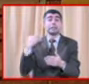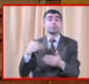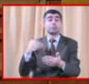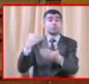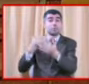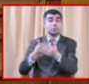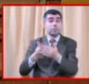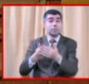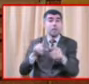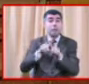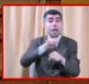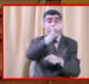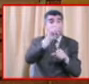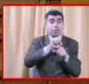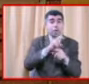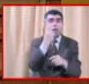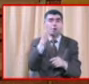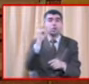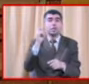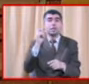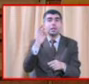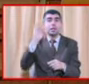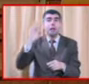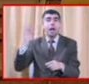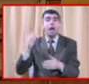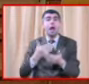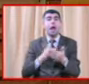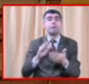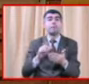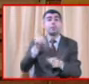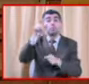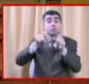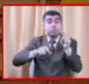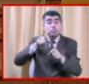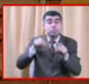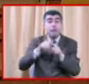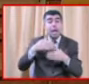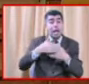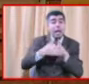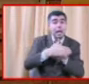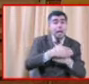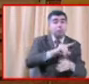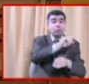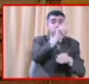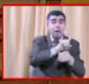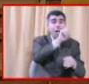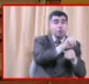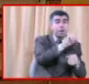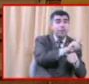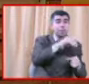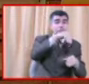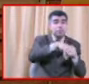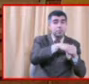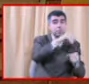كتواجد بها حوالي 20,000 نسمه، وبها 5 جماعات قرويه محيطه لها، تقريبا كل جماعه